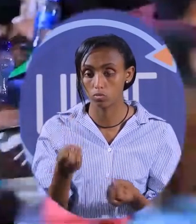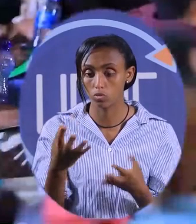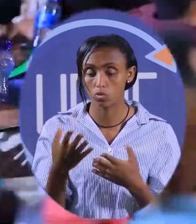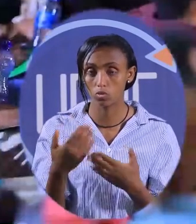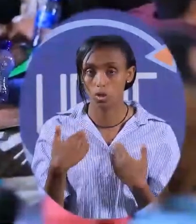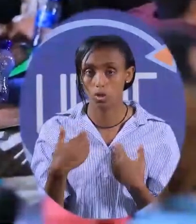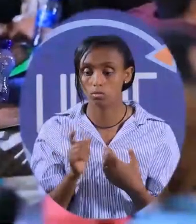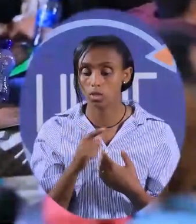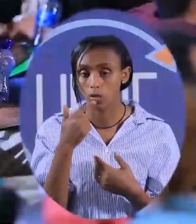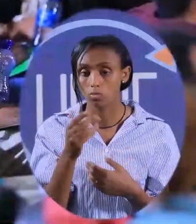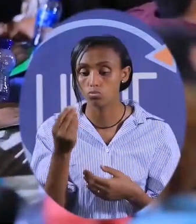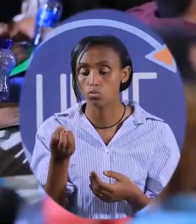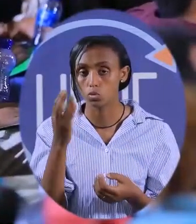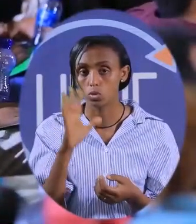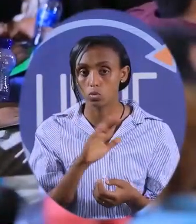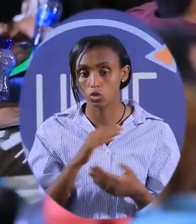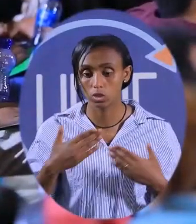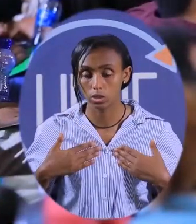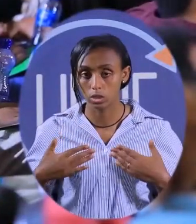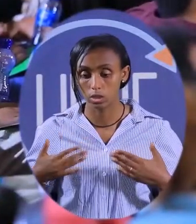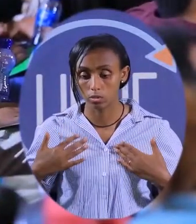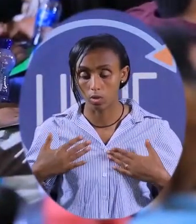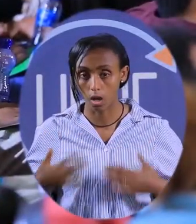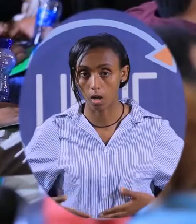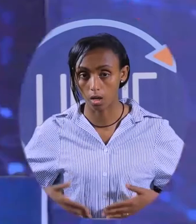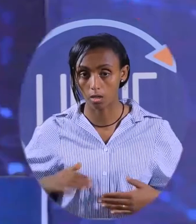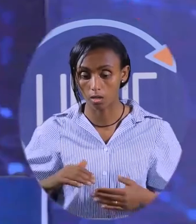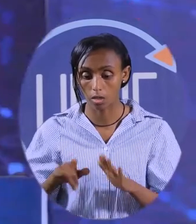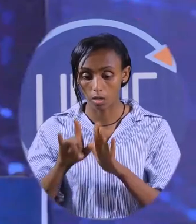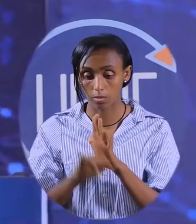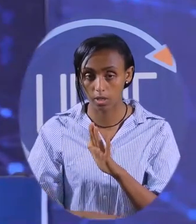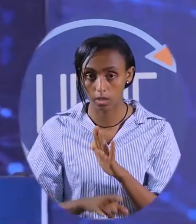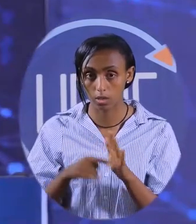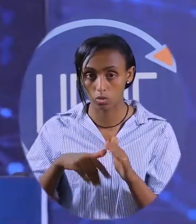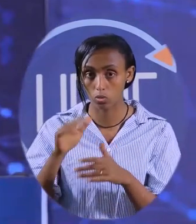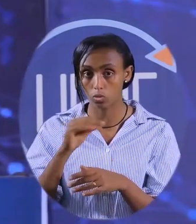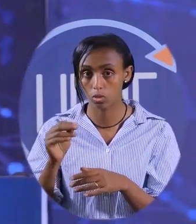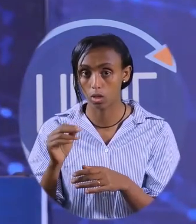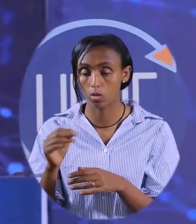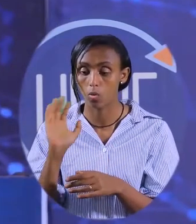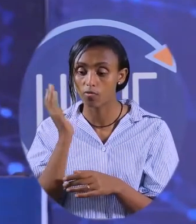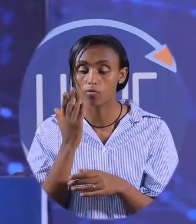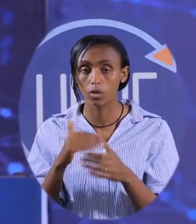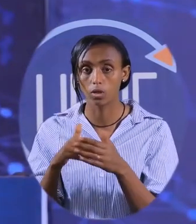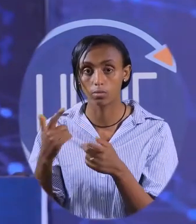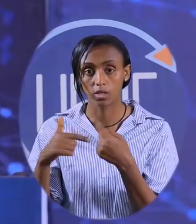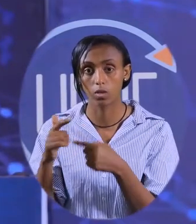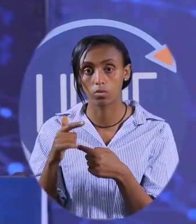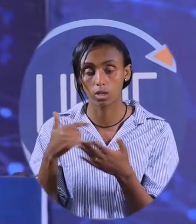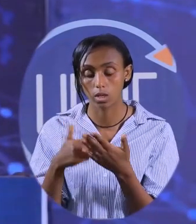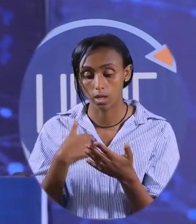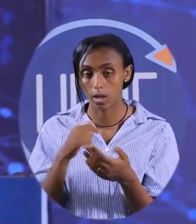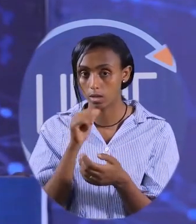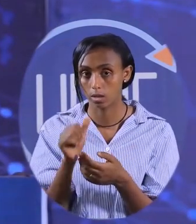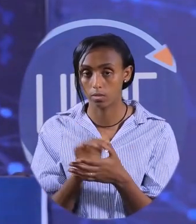ስላሉት ምን አለ፣ ብዙ ሰዎች ክብደት ለመቀነስ ይመጡና አለ እነሱ ጂም ውስጥ ወፍረው ይወጣሉ። ቃል በቃል ያለኝ ኃይሌ ነው። ይሄ ራሴ ቃል